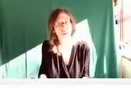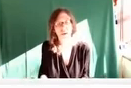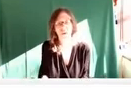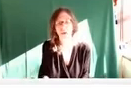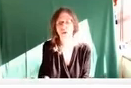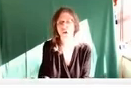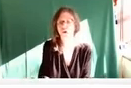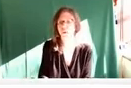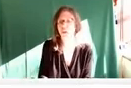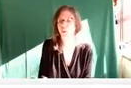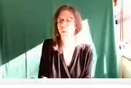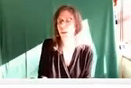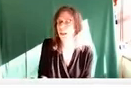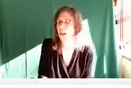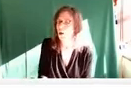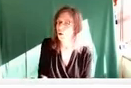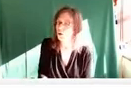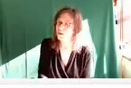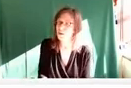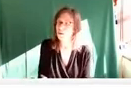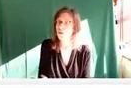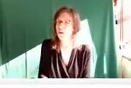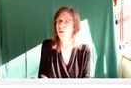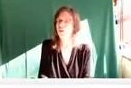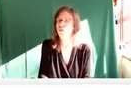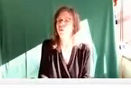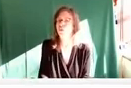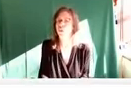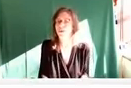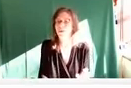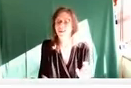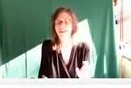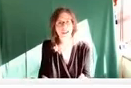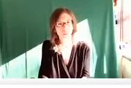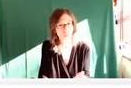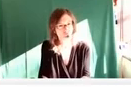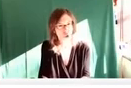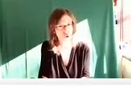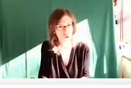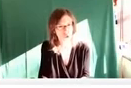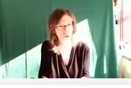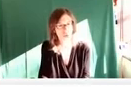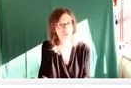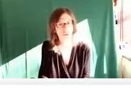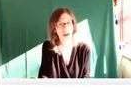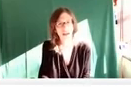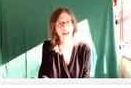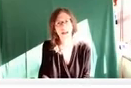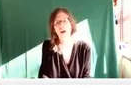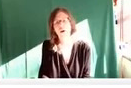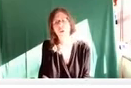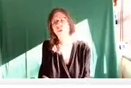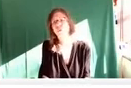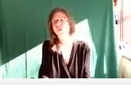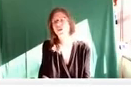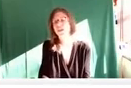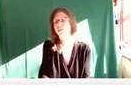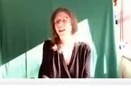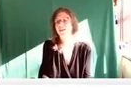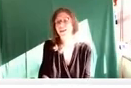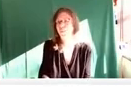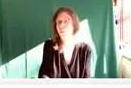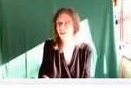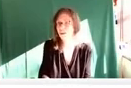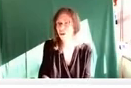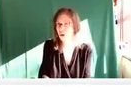aucune formation en recherche en psycho, je pense que c'est plus dû au type de recherche qu'ils vont faire, puis au fait aussi qu'ils